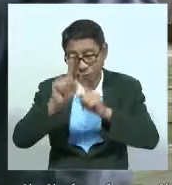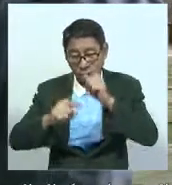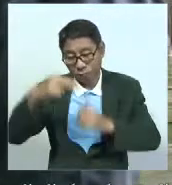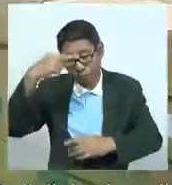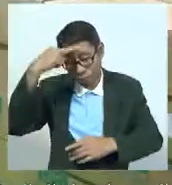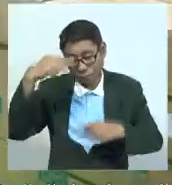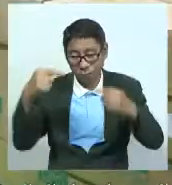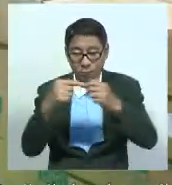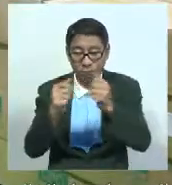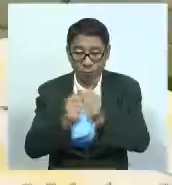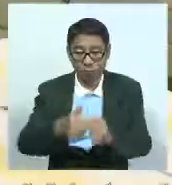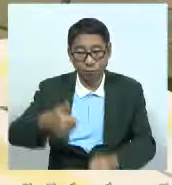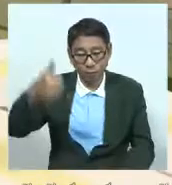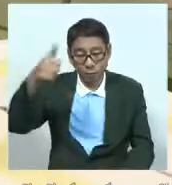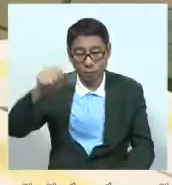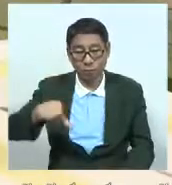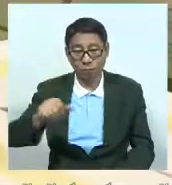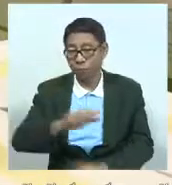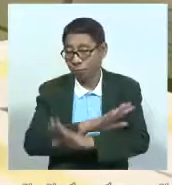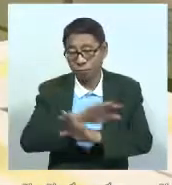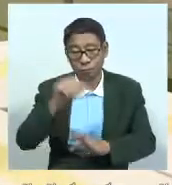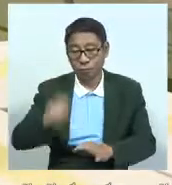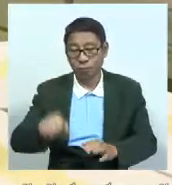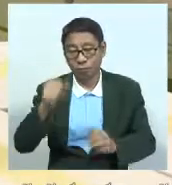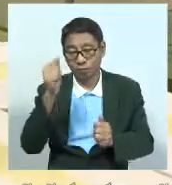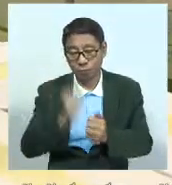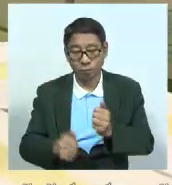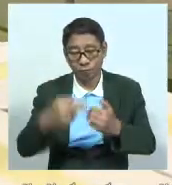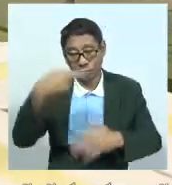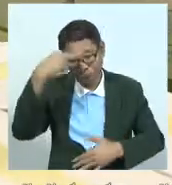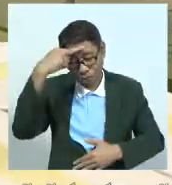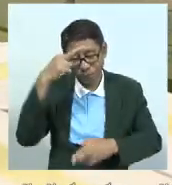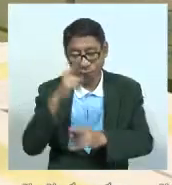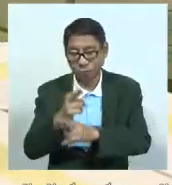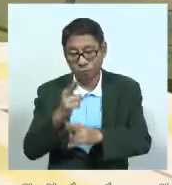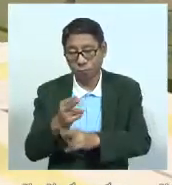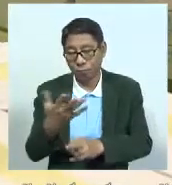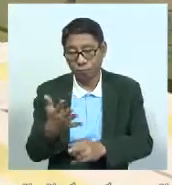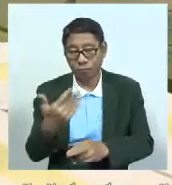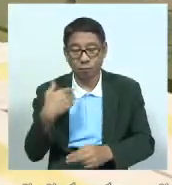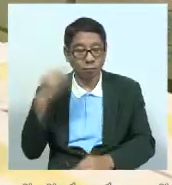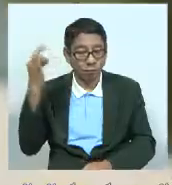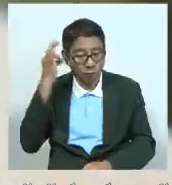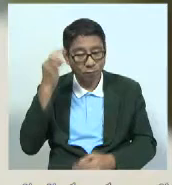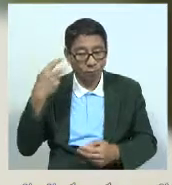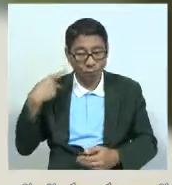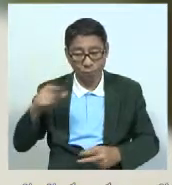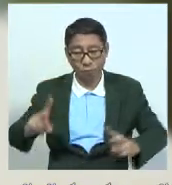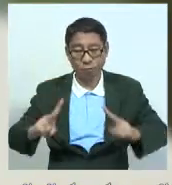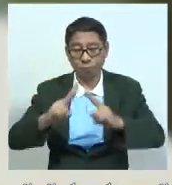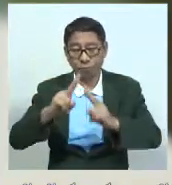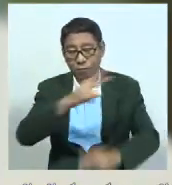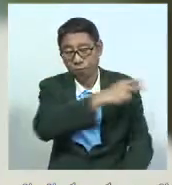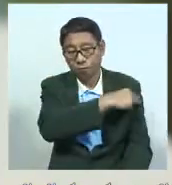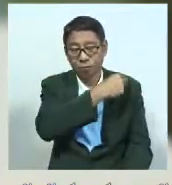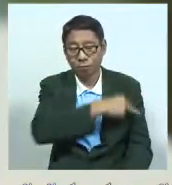ที่ใช้นั้นเหมาะสมหรือไม่ใช่ทุกโรคจะได้ใช้น้ำมันกัญชารักษาครับฟังเสียงของท่านปลัดกระทรวงสาธ